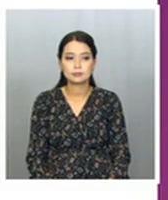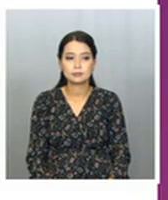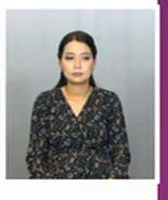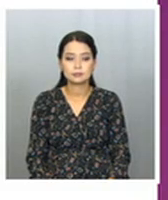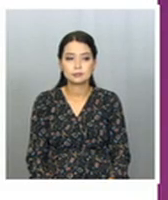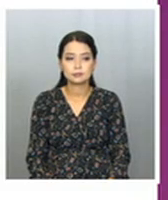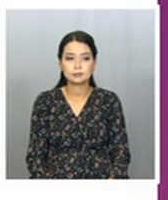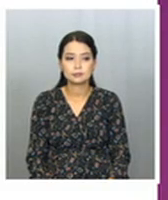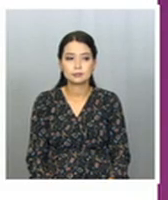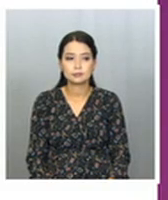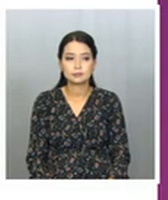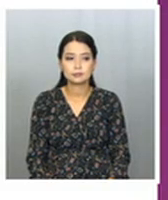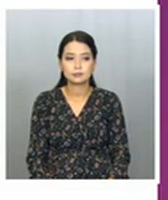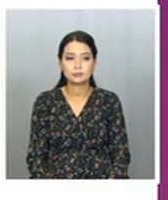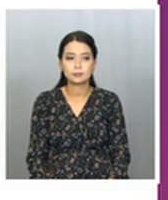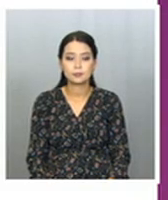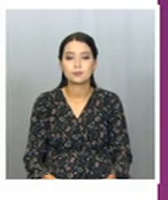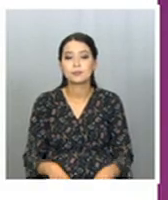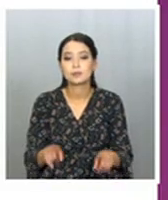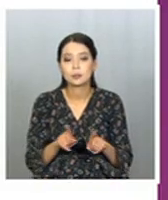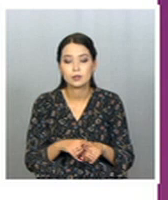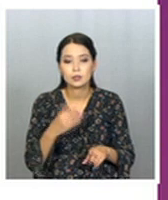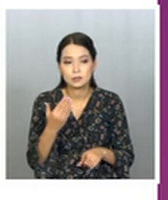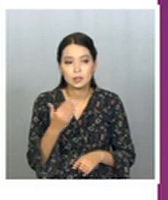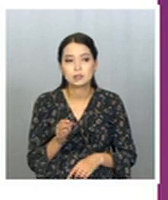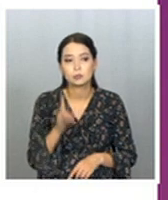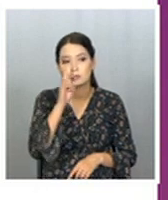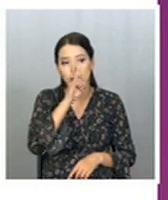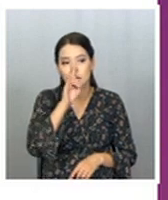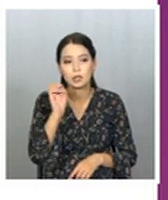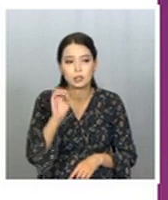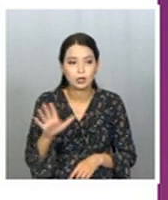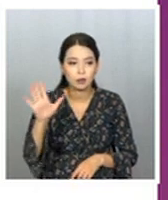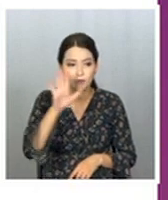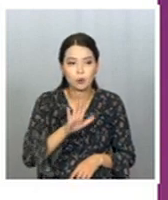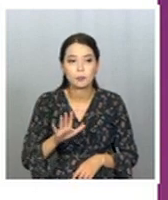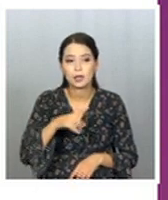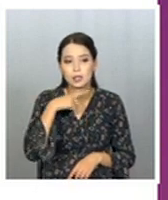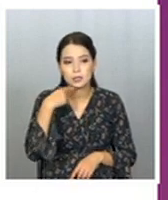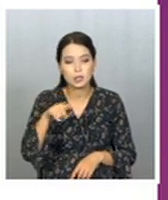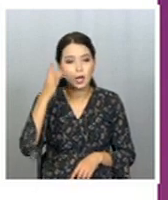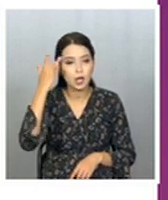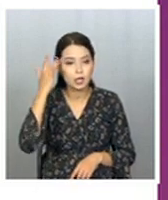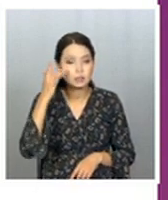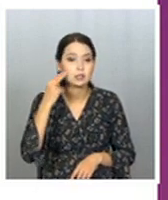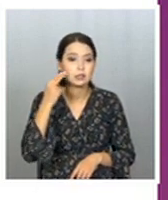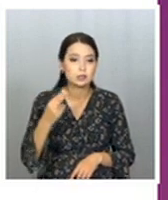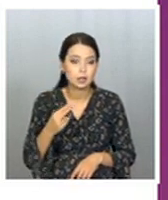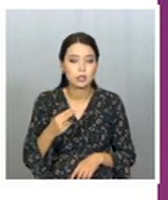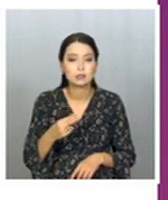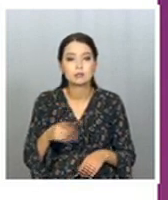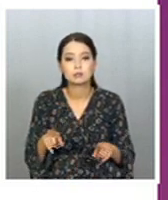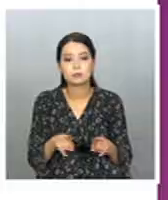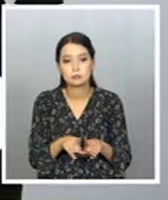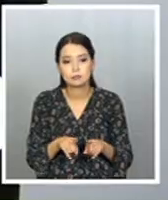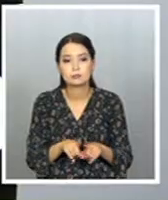Сондай-ақ еліміздің мұнайын бұл Европа, Ресей, ақш елдеріне